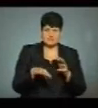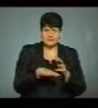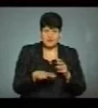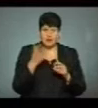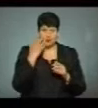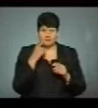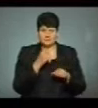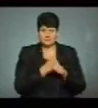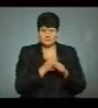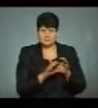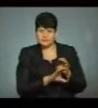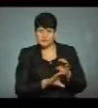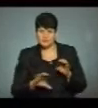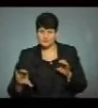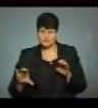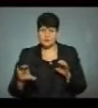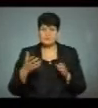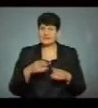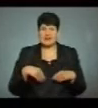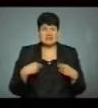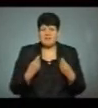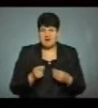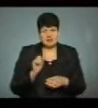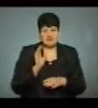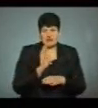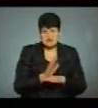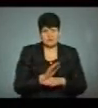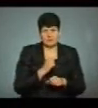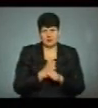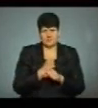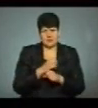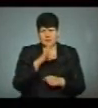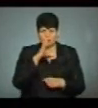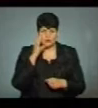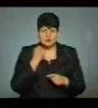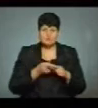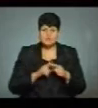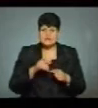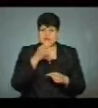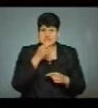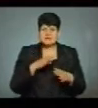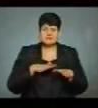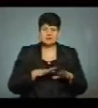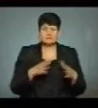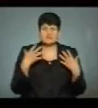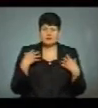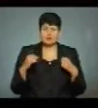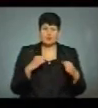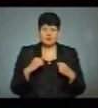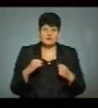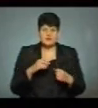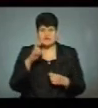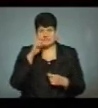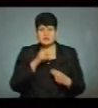під час прокладання водопроводу в Тернополі, не давало вказівок працювати вночі. Про це розповів заступник начальника обласного управління